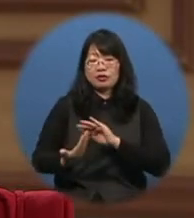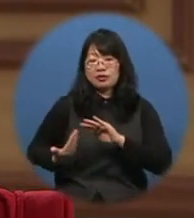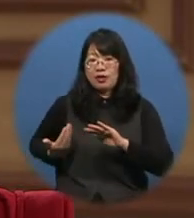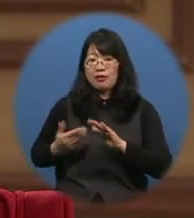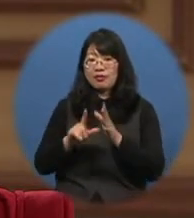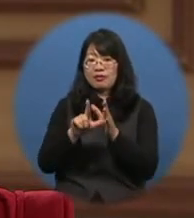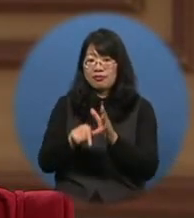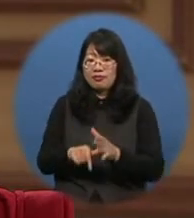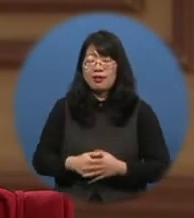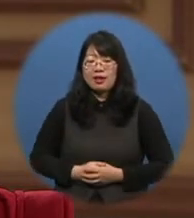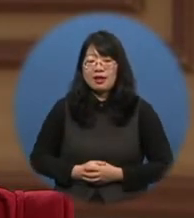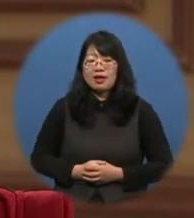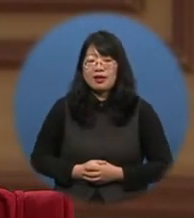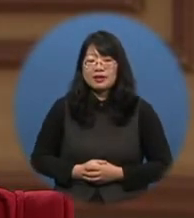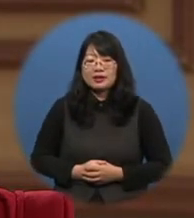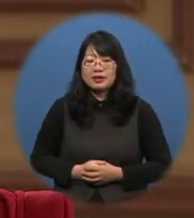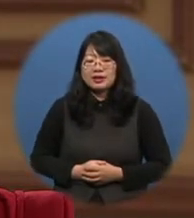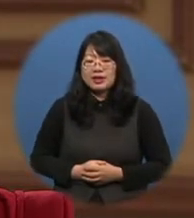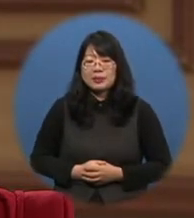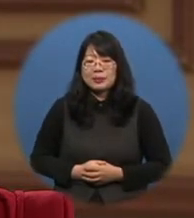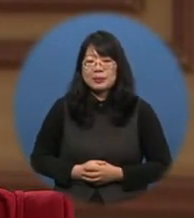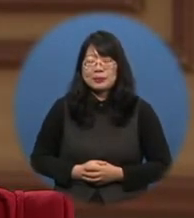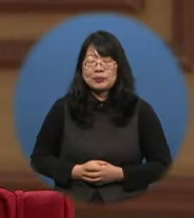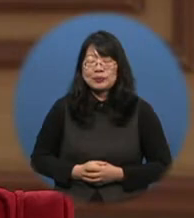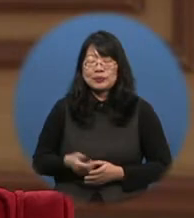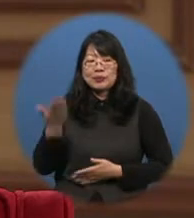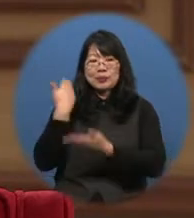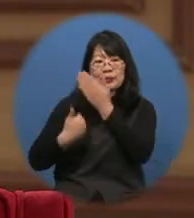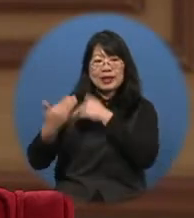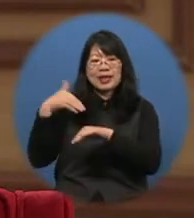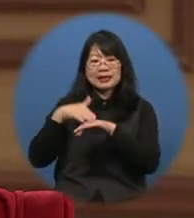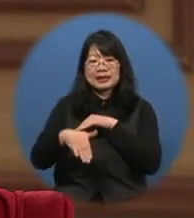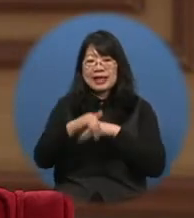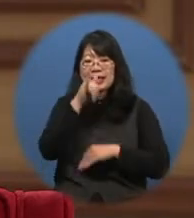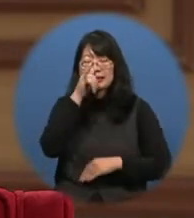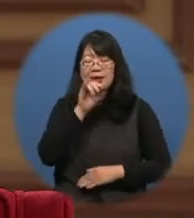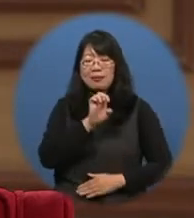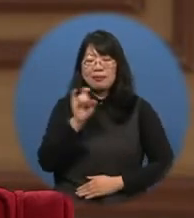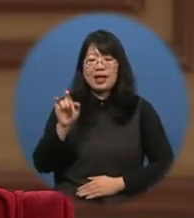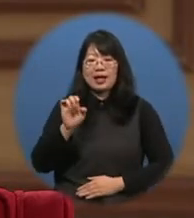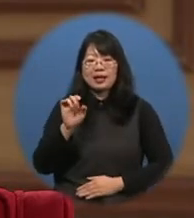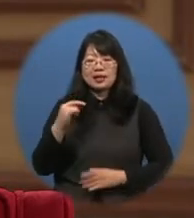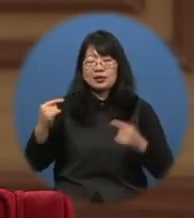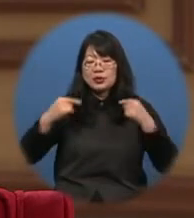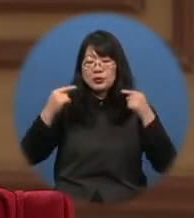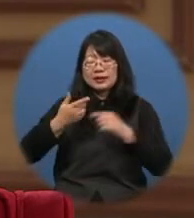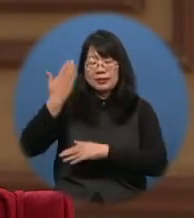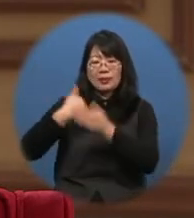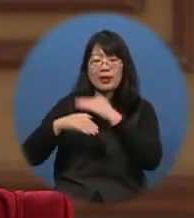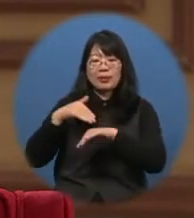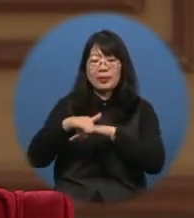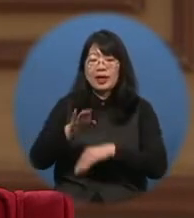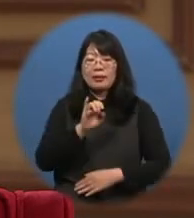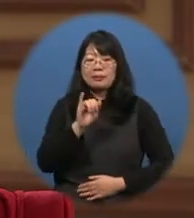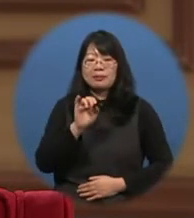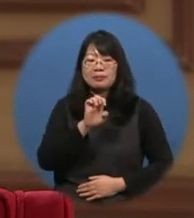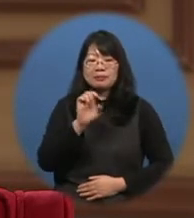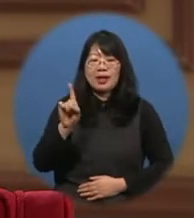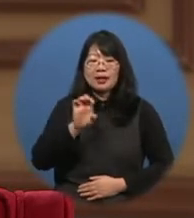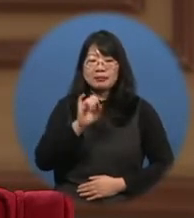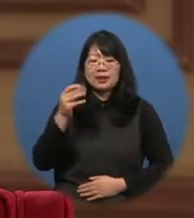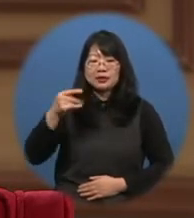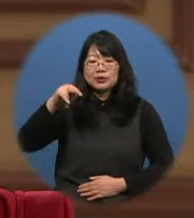그 종이 원시적 형태라고 할 수 있는 파피루스에 기록된 네. 이제 뭐 노예를